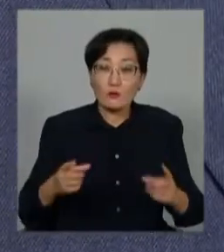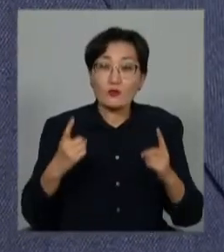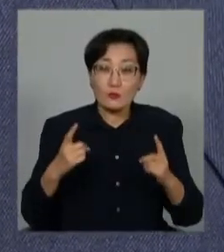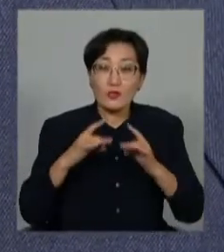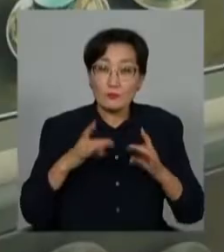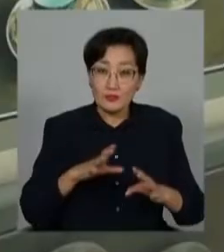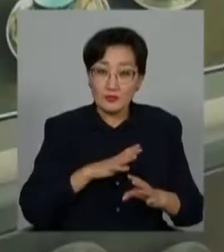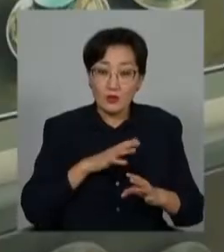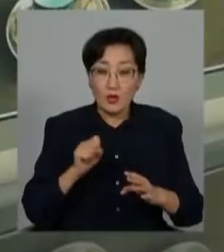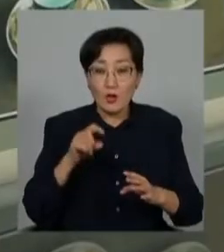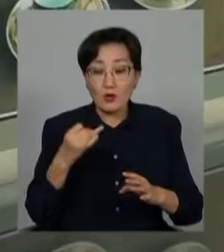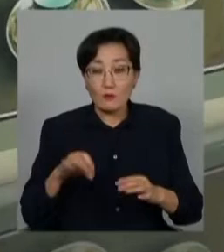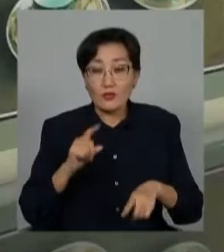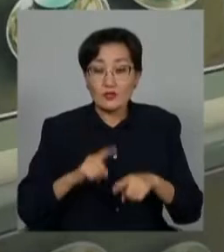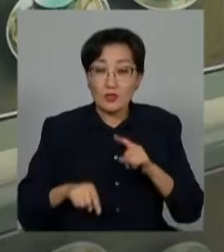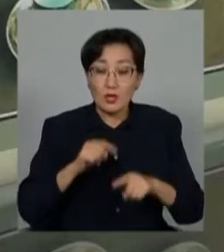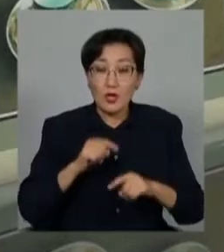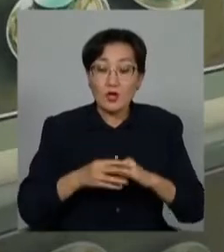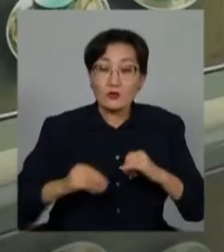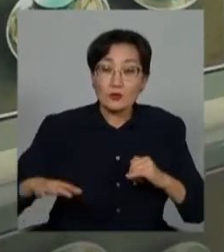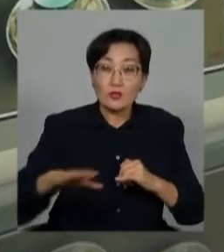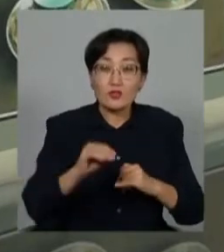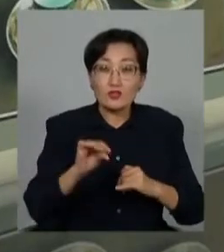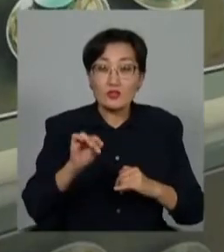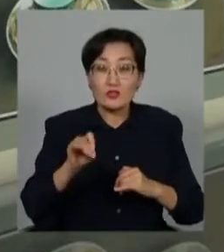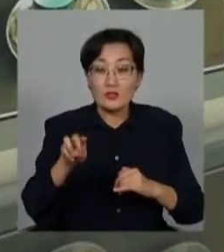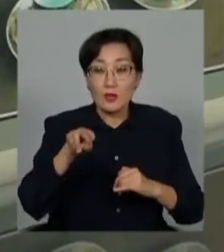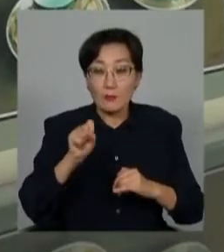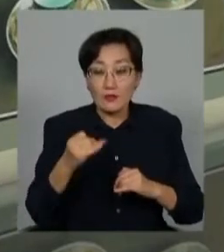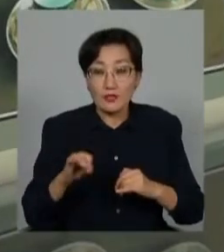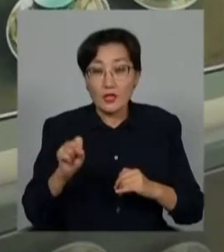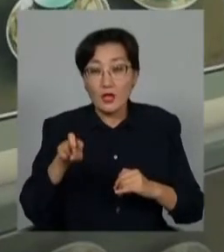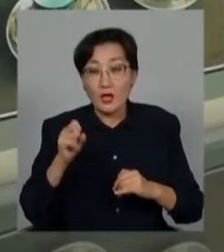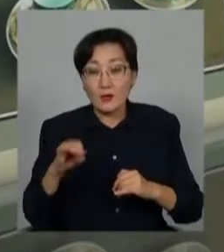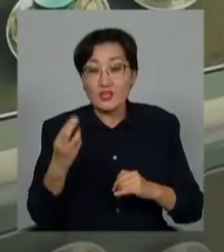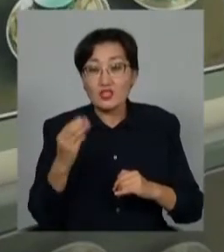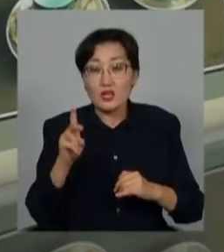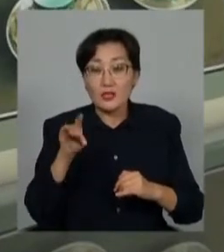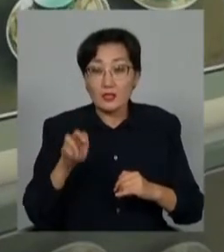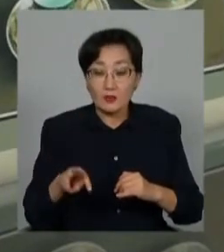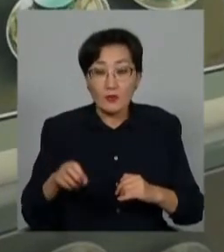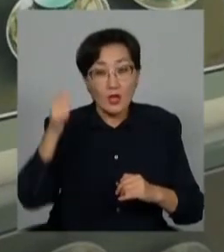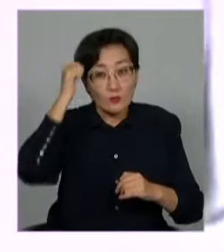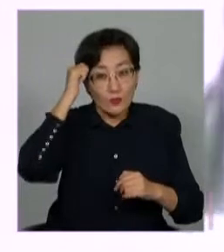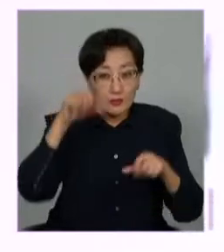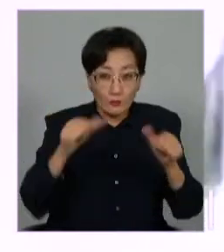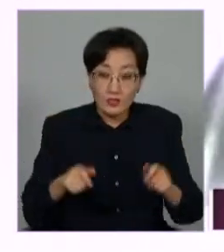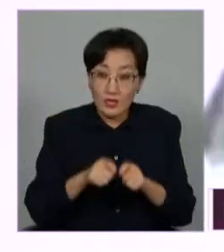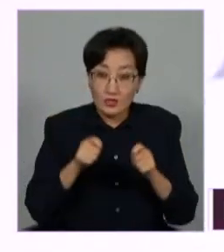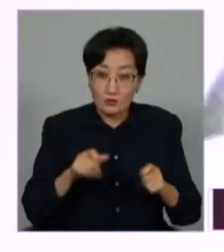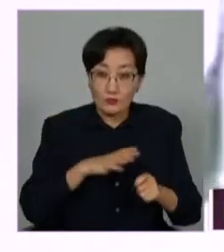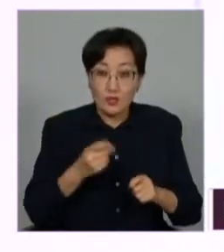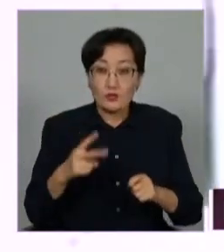тойланды. Абайдың туған жері Жидебайда Абай мен шәкәрімге мемориал ашылды. Осы